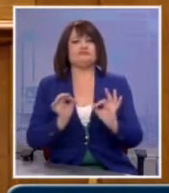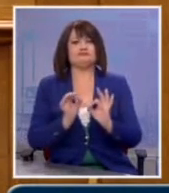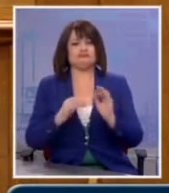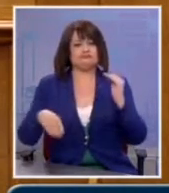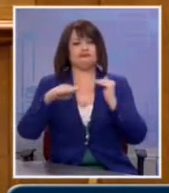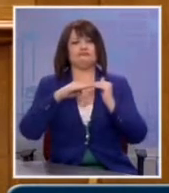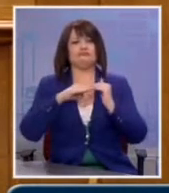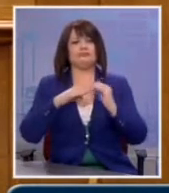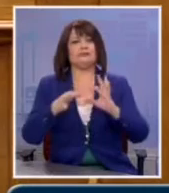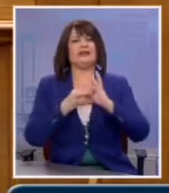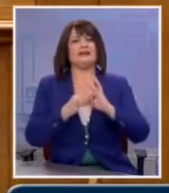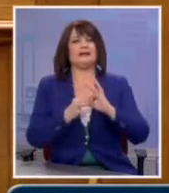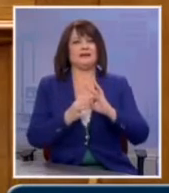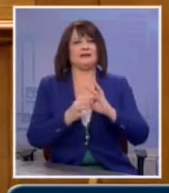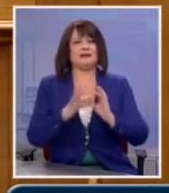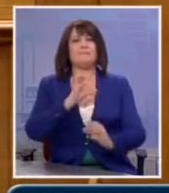ισότιμη συνεργασία,